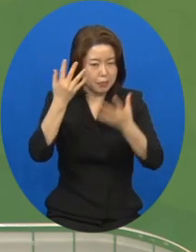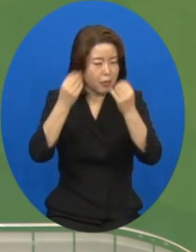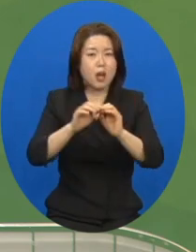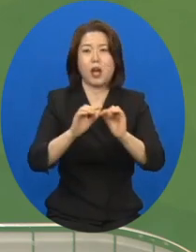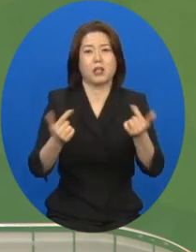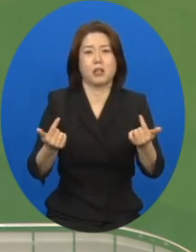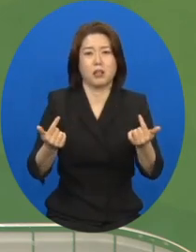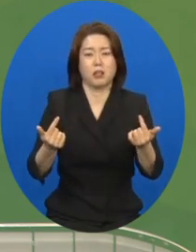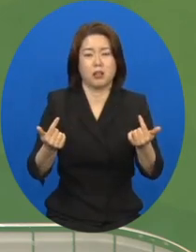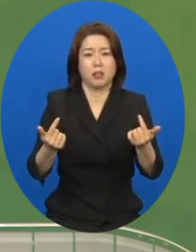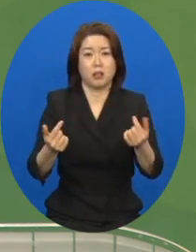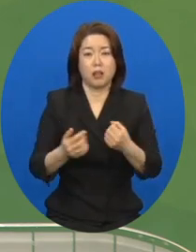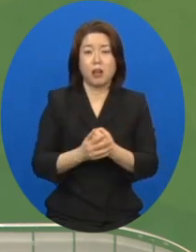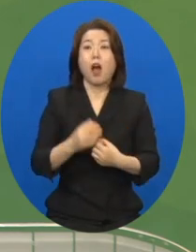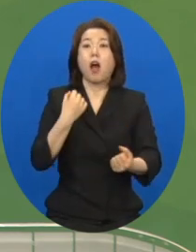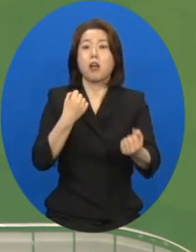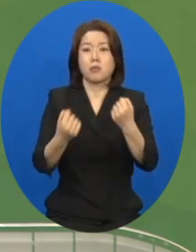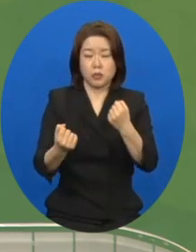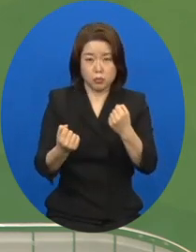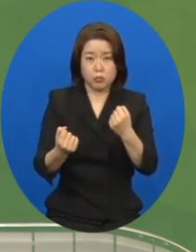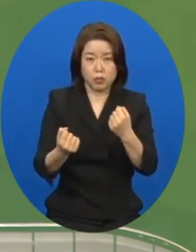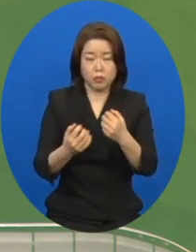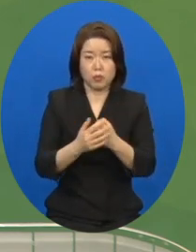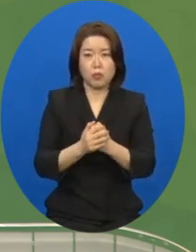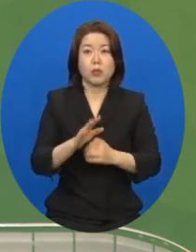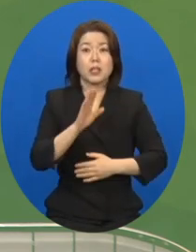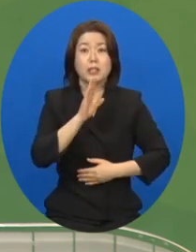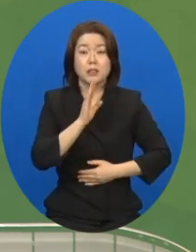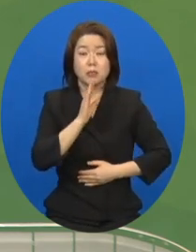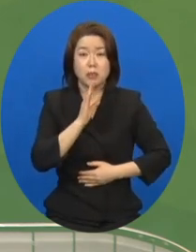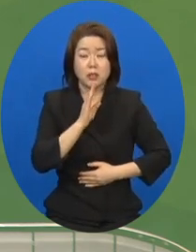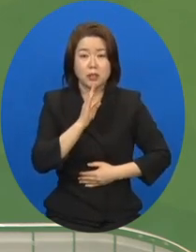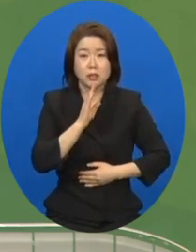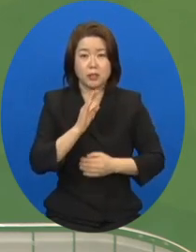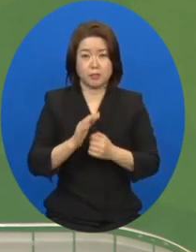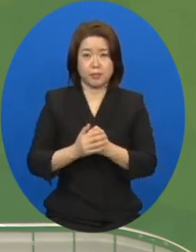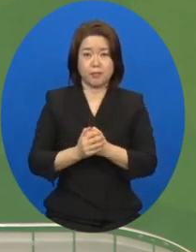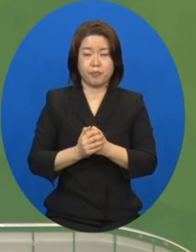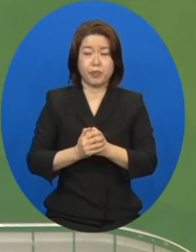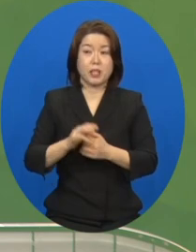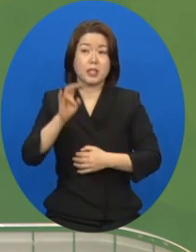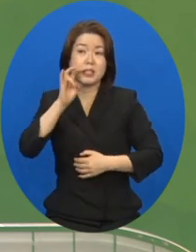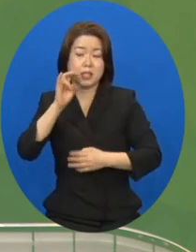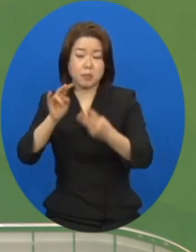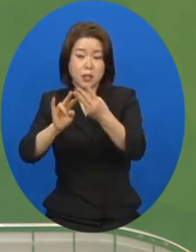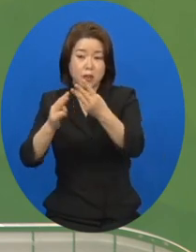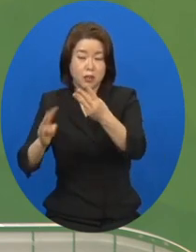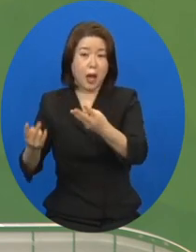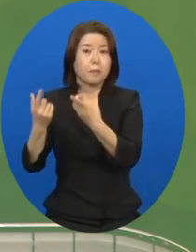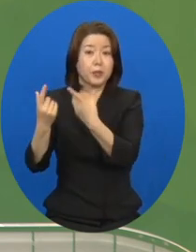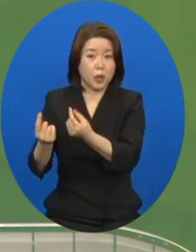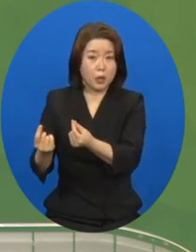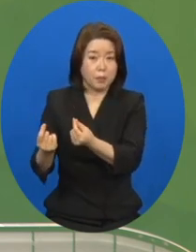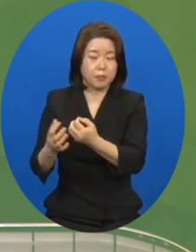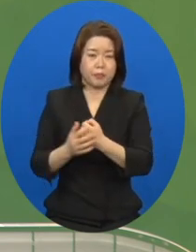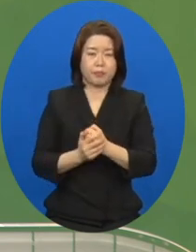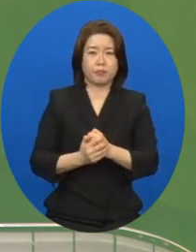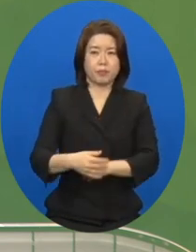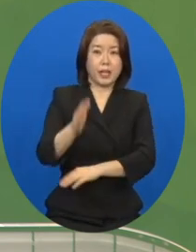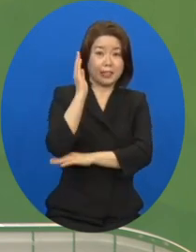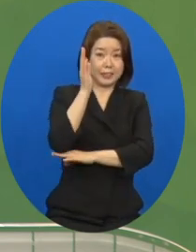아닌데 그런데 정말 이 창녀 라합처럼 설교